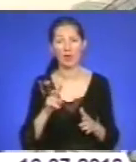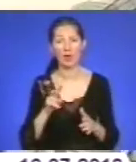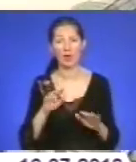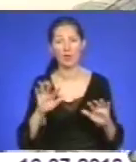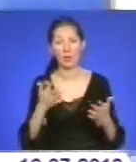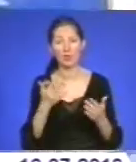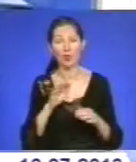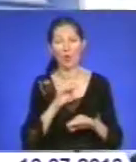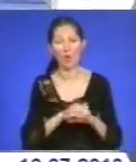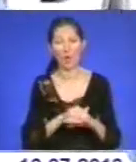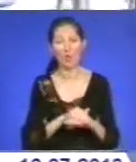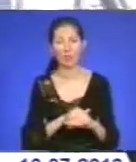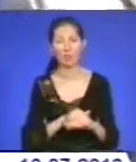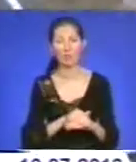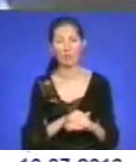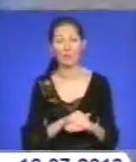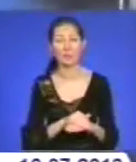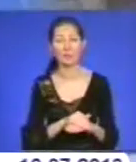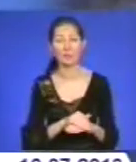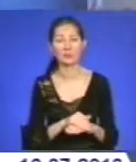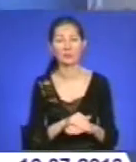виявлено факти.